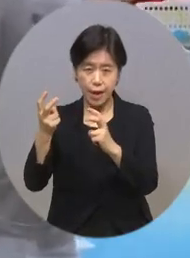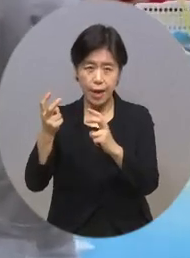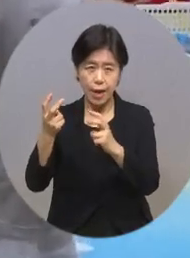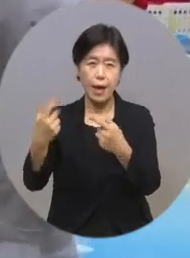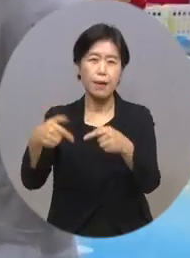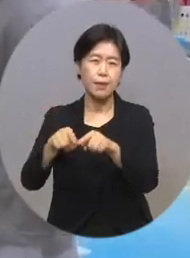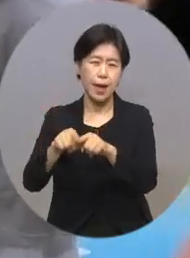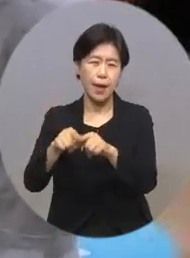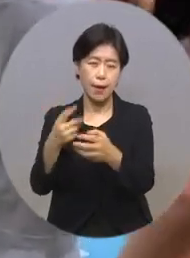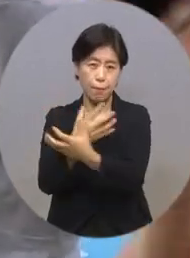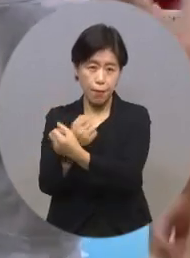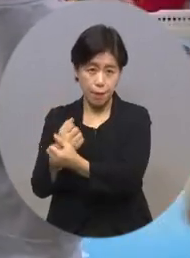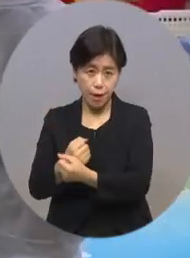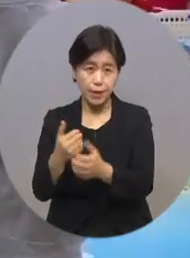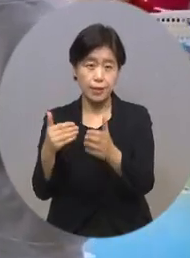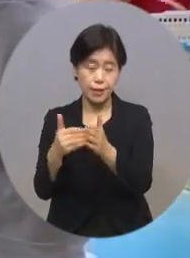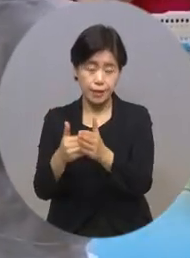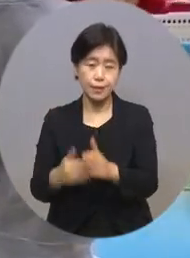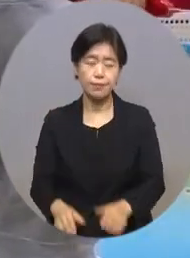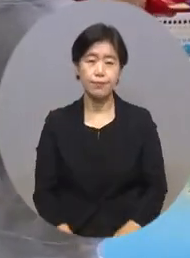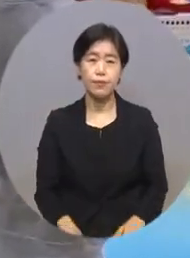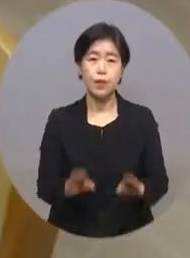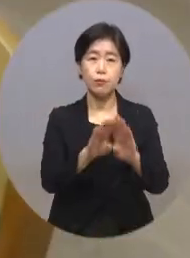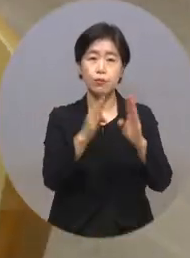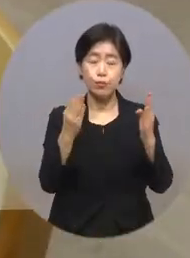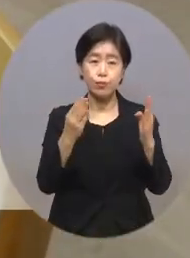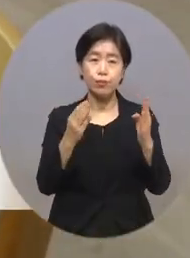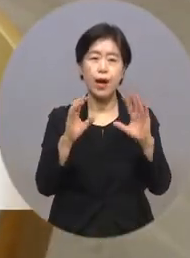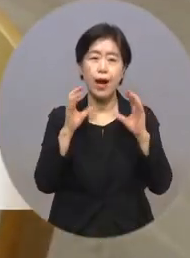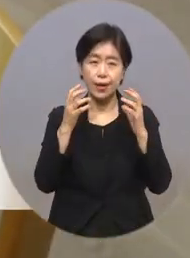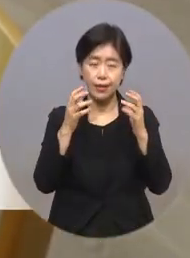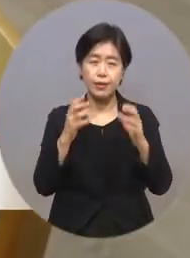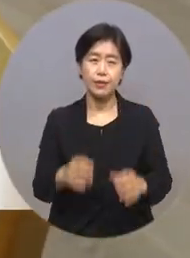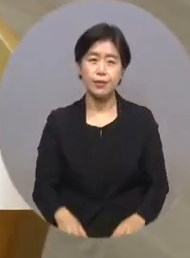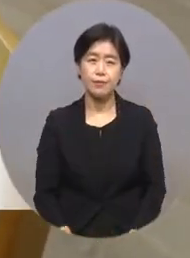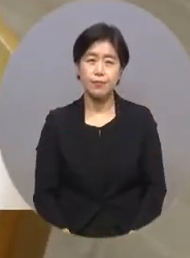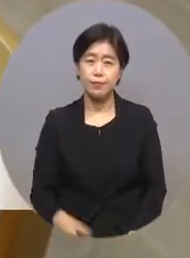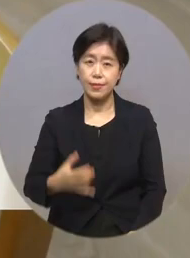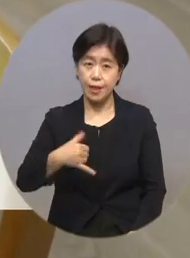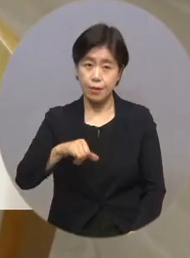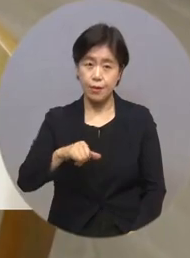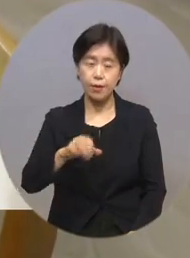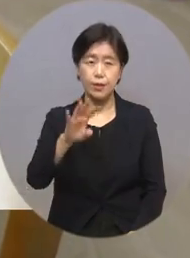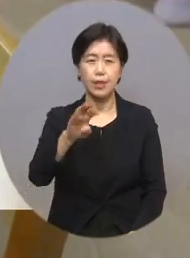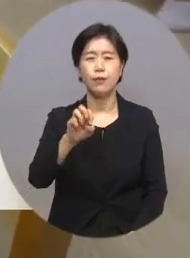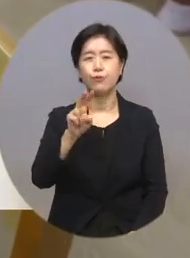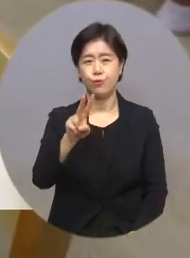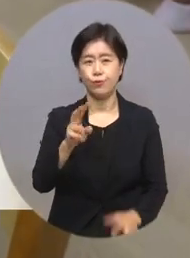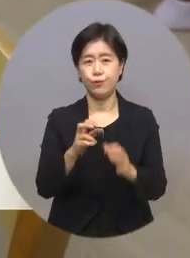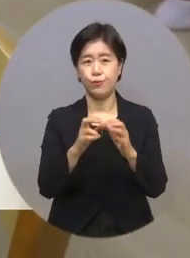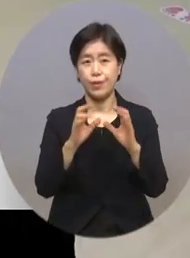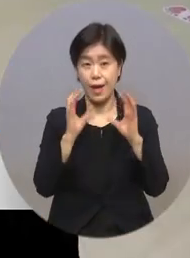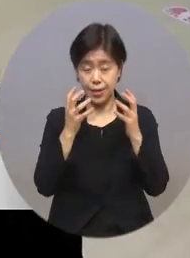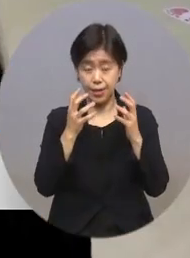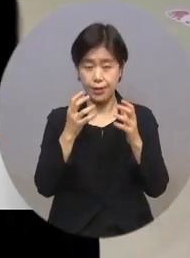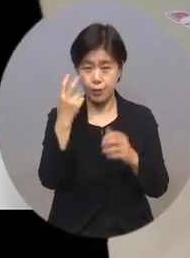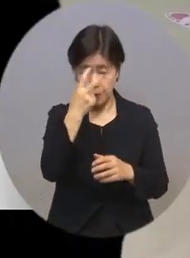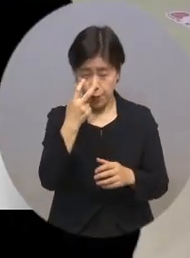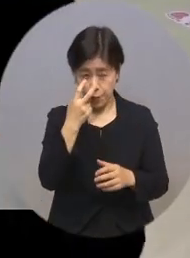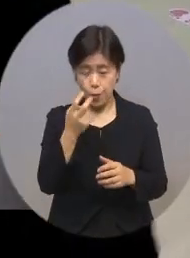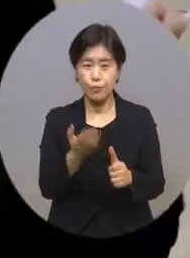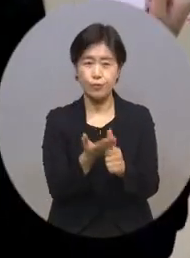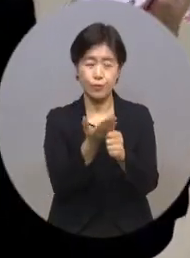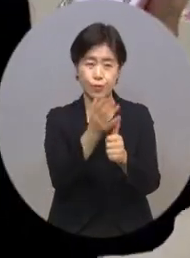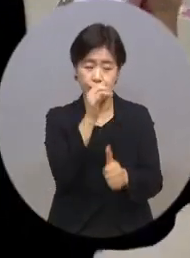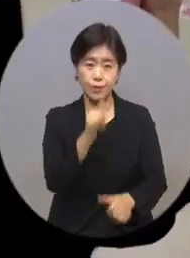어린이집 개원과 함께 보육시설 이용 이 절실한 중소기업 근로자 자녀 42명을 돌 보게 됐습니다 율촌